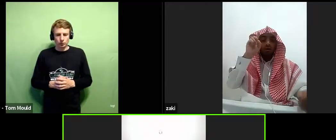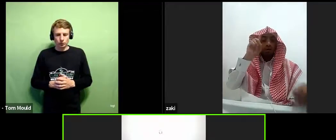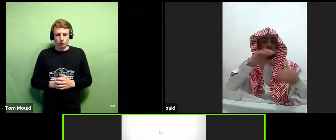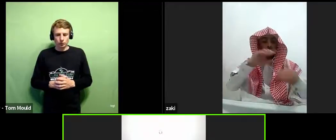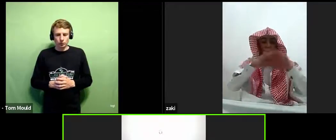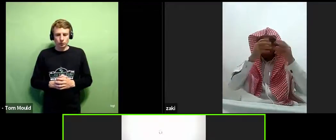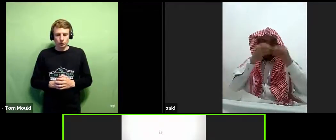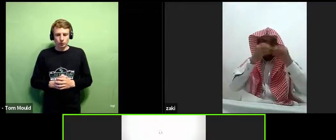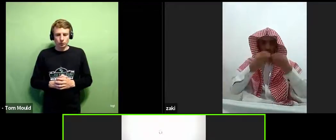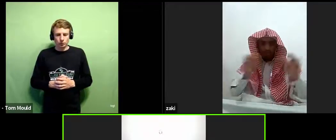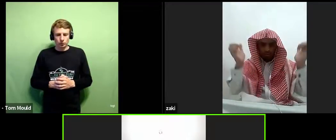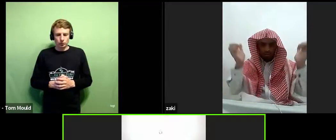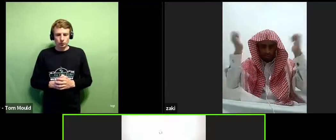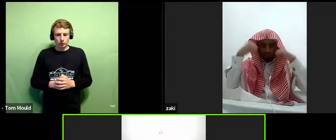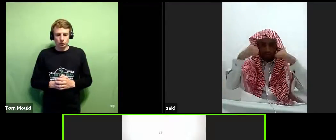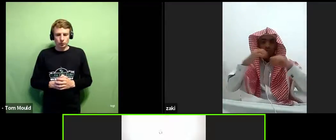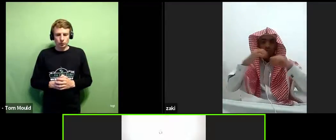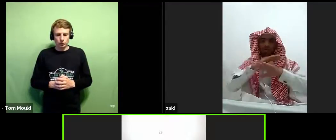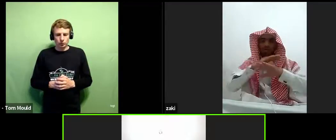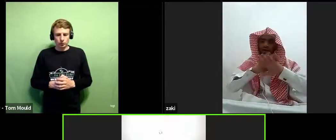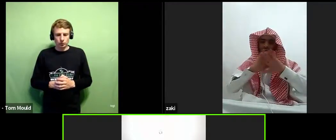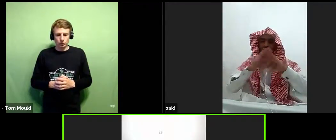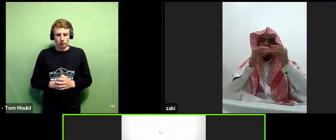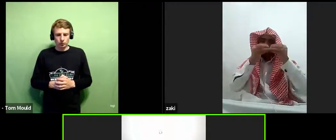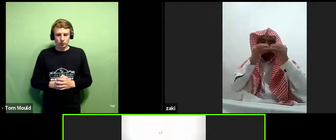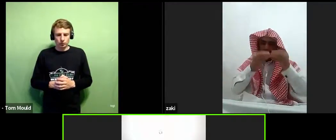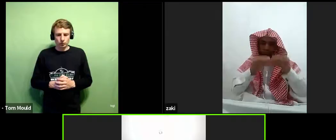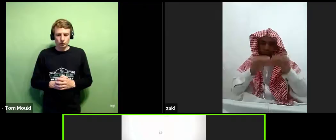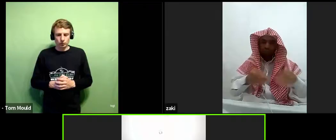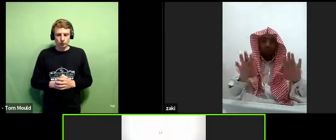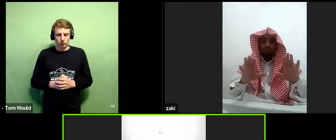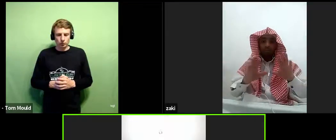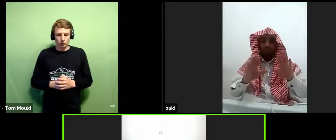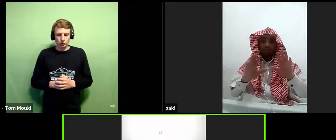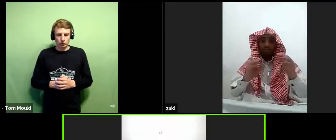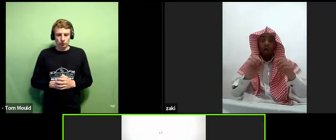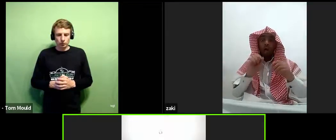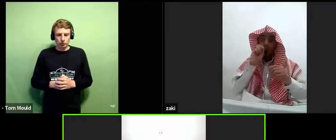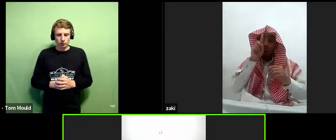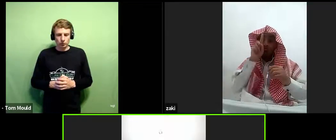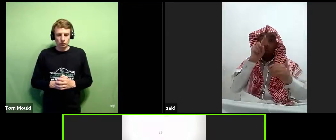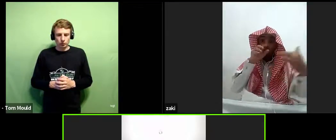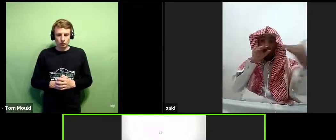فَلَا عُدْوَانَ إِلَّا عَلَى